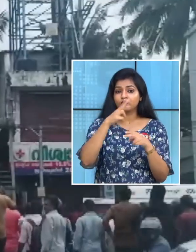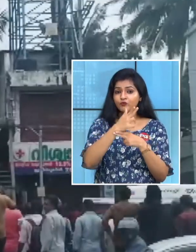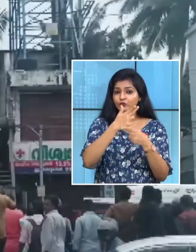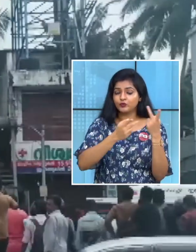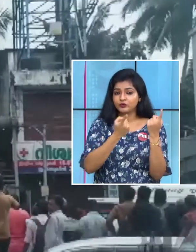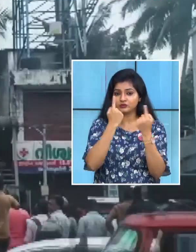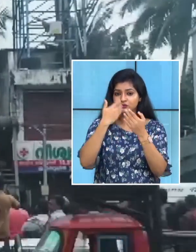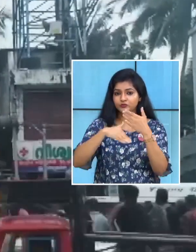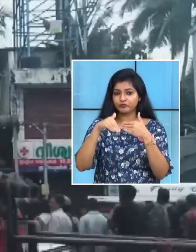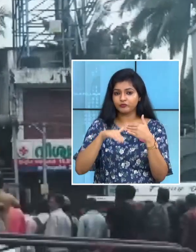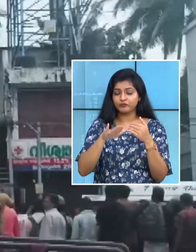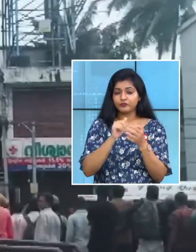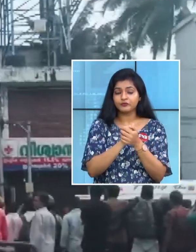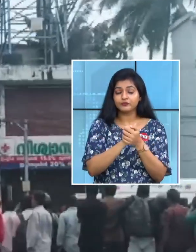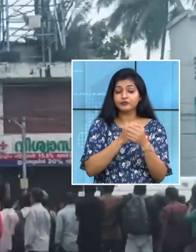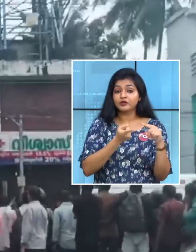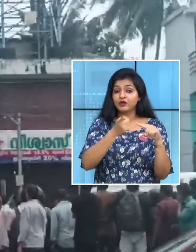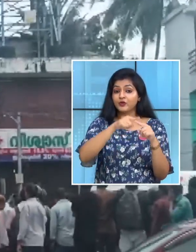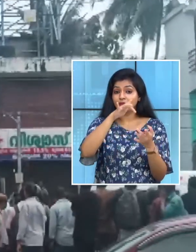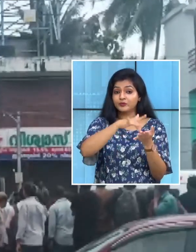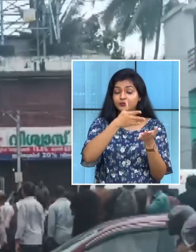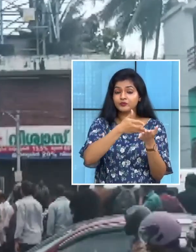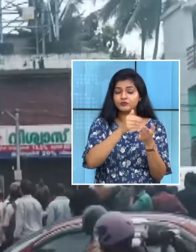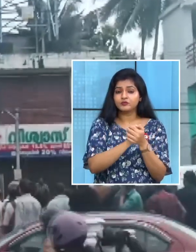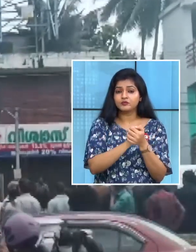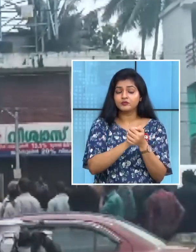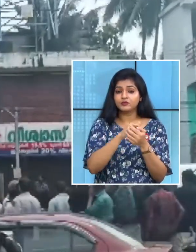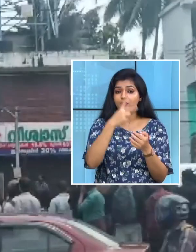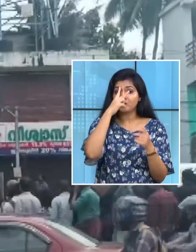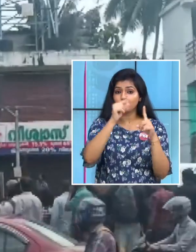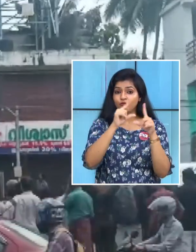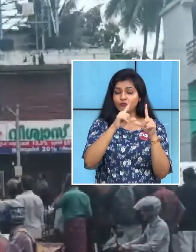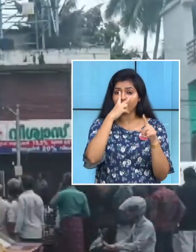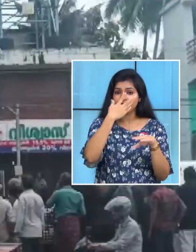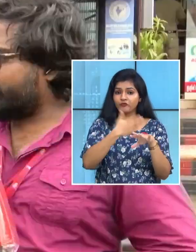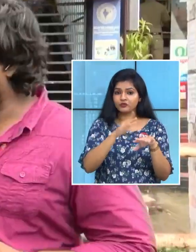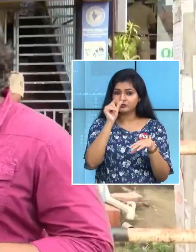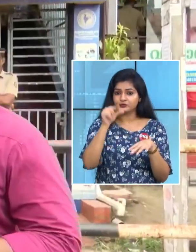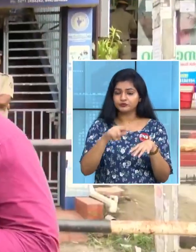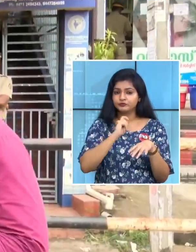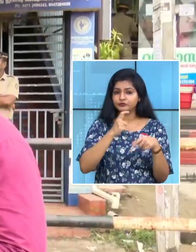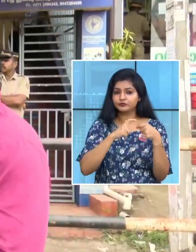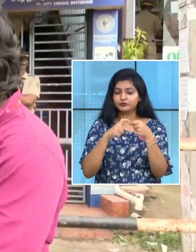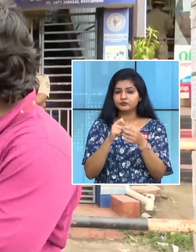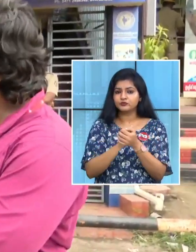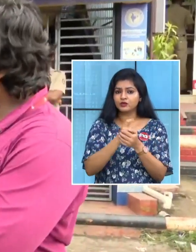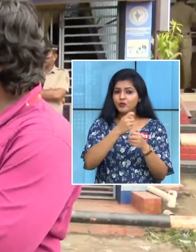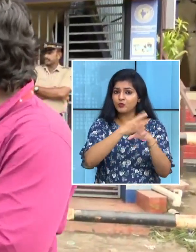ഏറ്റവും പ്രധാനപ്പെട്ട കാര്യം. ഉന്മേഷ്, ഈ സംഭവ സമയത്ത് ഇവിടെ ഉണ്ടായിരുന്ന ഒരു ദൃക്സാക്ഷി കൂടി നമുക്കൊപ്പം ചേരുന്നുണ്ട്. നിങ്ങൾ സമയത്ത് അവിടെ ഉണ്ടായിരുന്ന